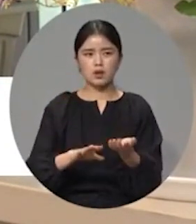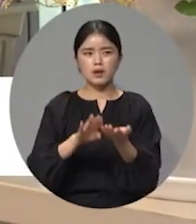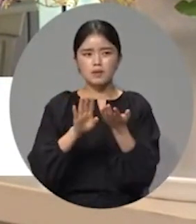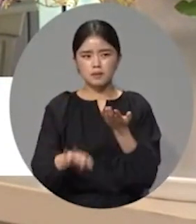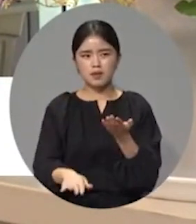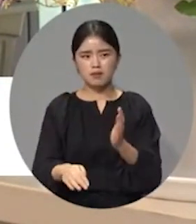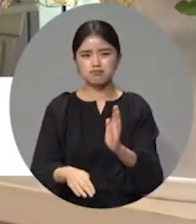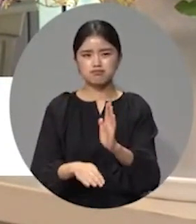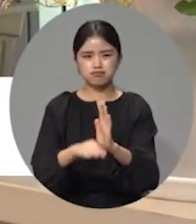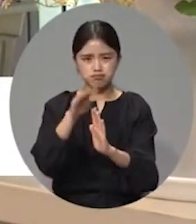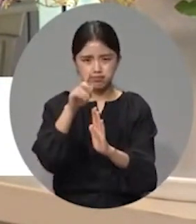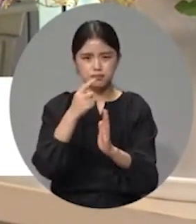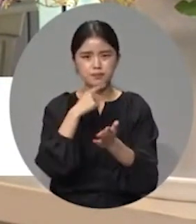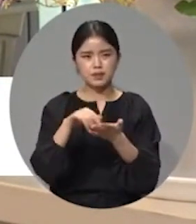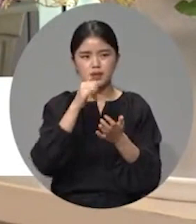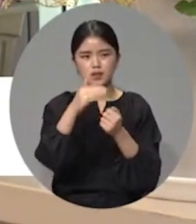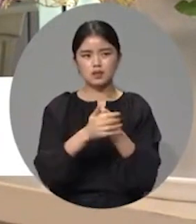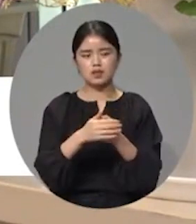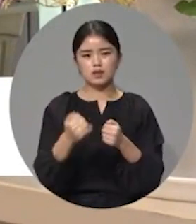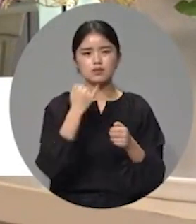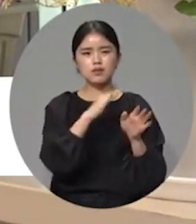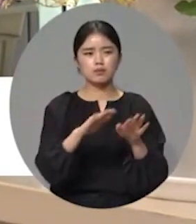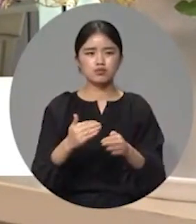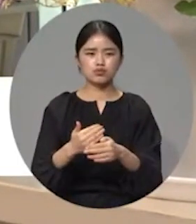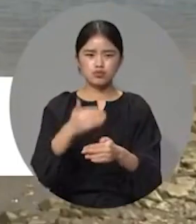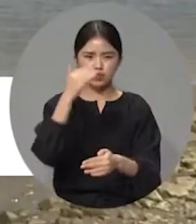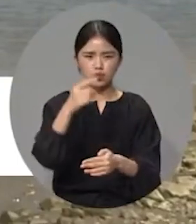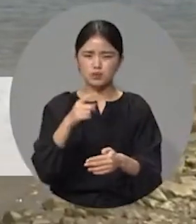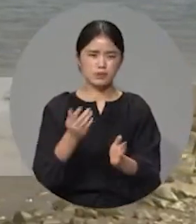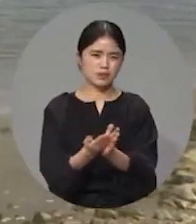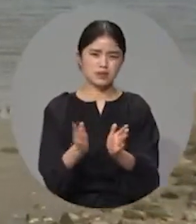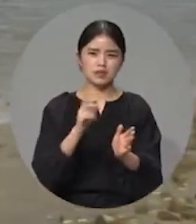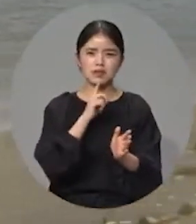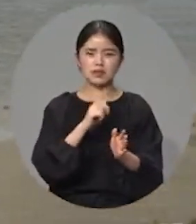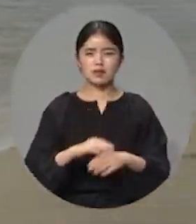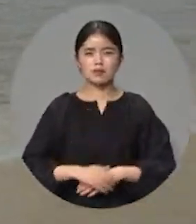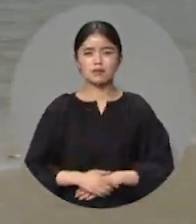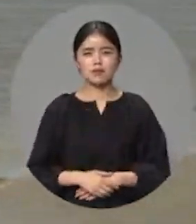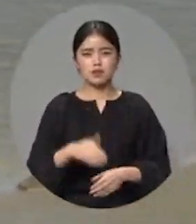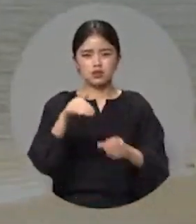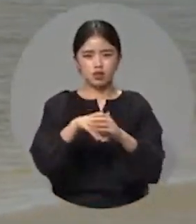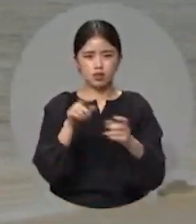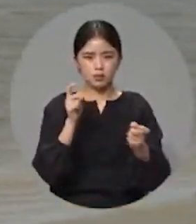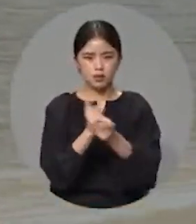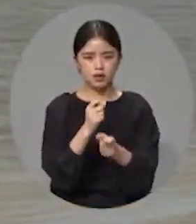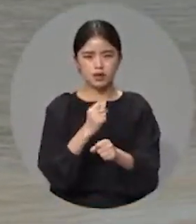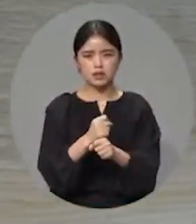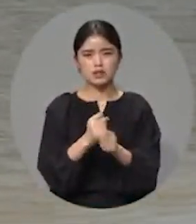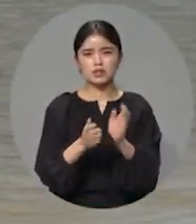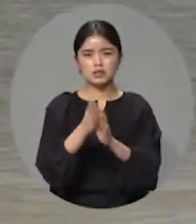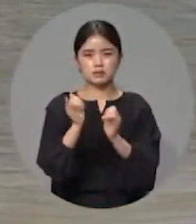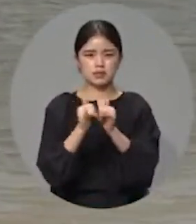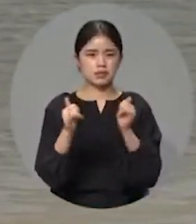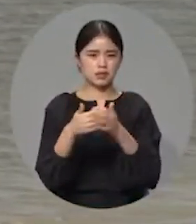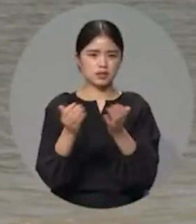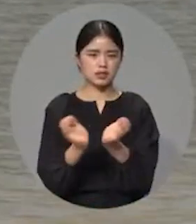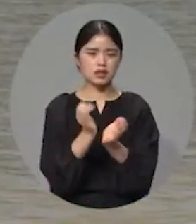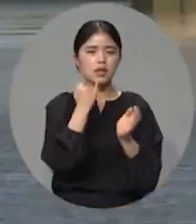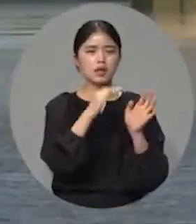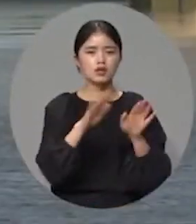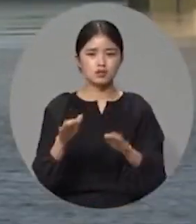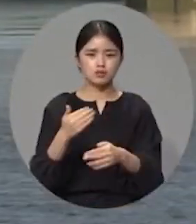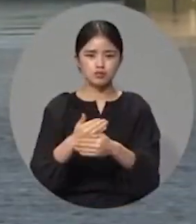피해가 예상되기 때문에 당시 해수 유통은 타당성이 없는 걸로. 선거 국면을 맞아 시민단체가 해수 유통